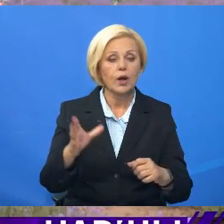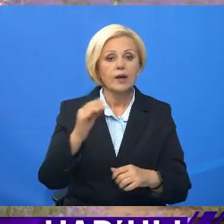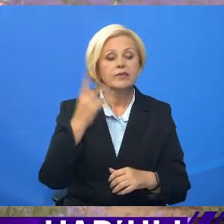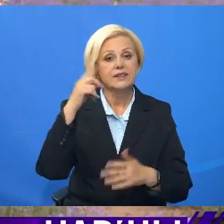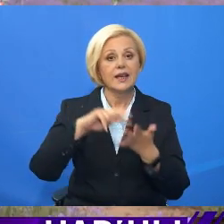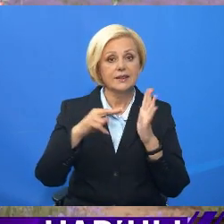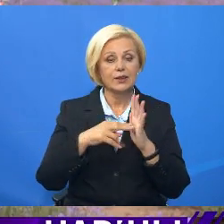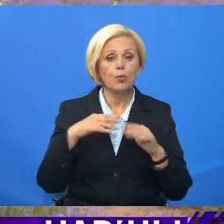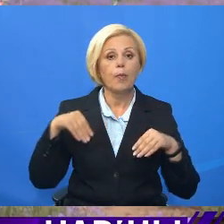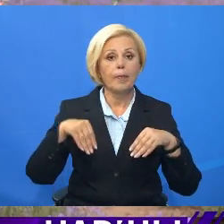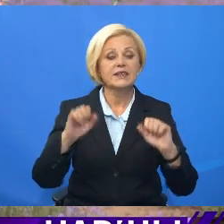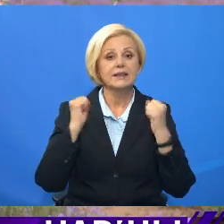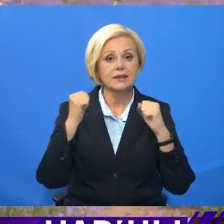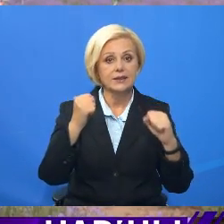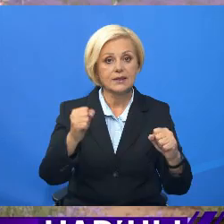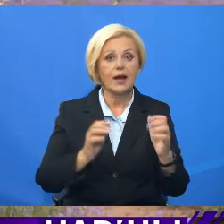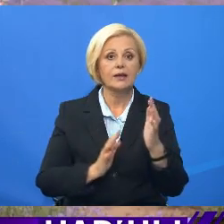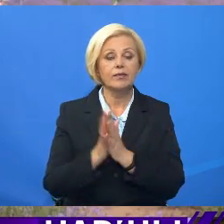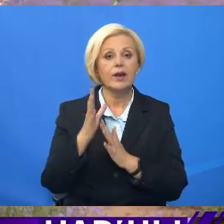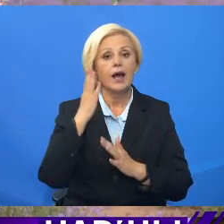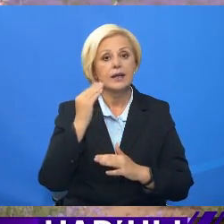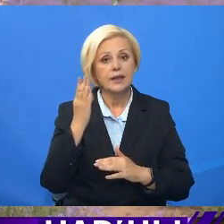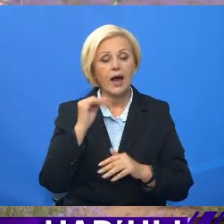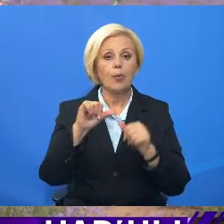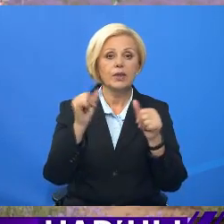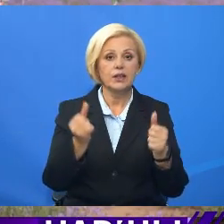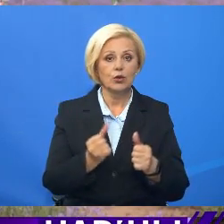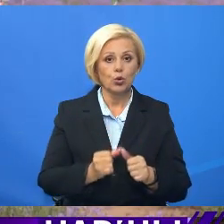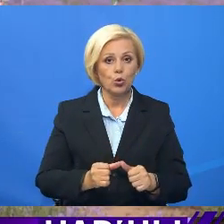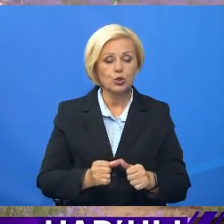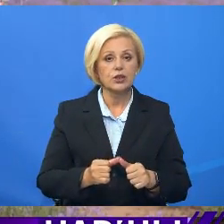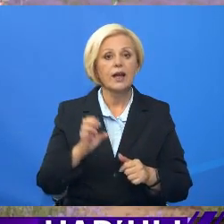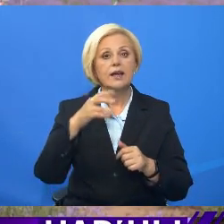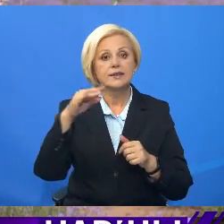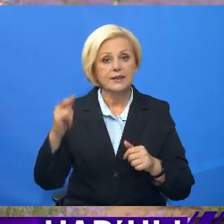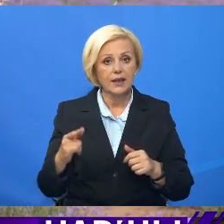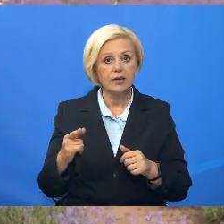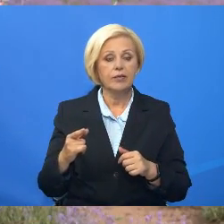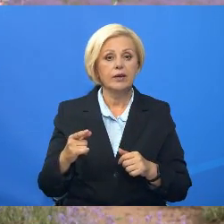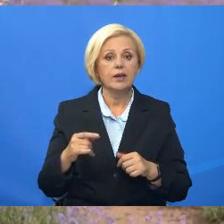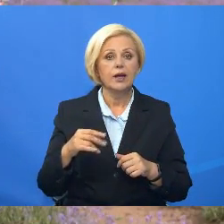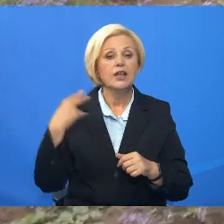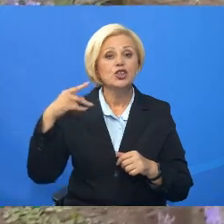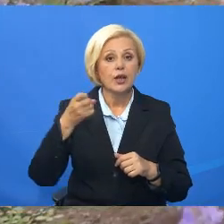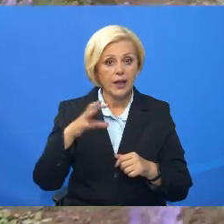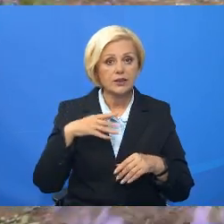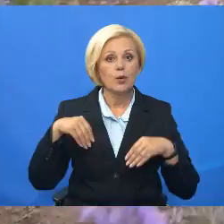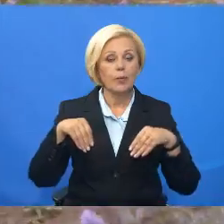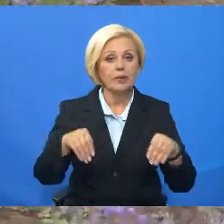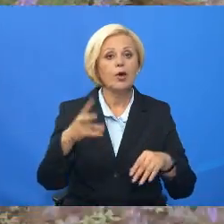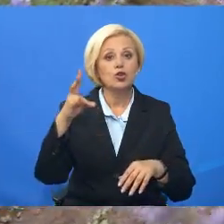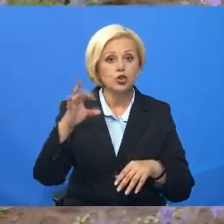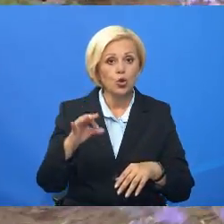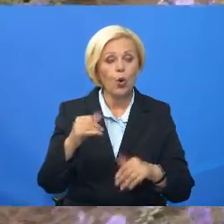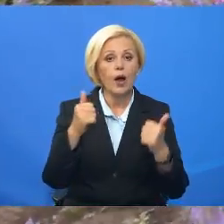была посадить сад, выращивать яблони сад, грушевые, сливы, и черешня была посажена. Но